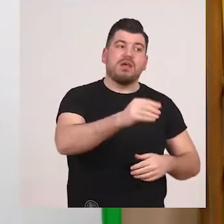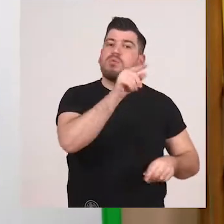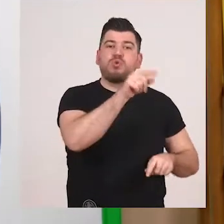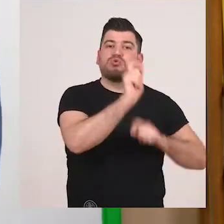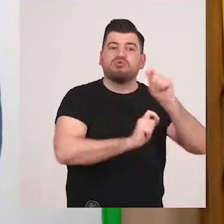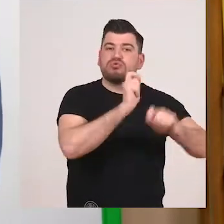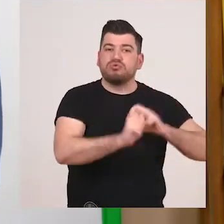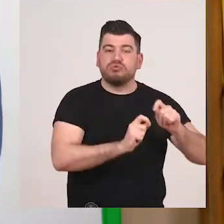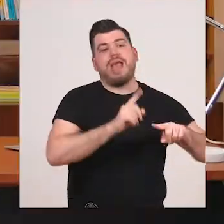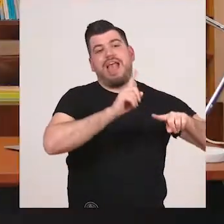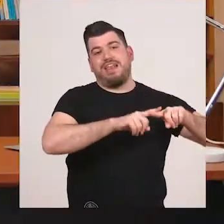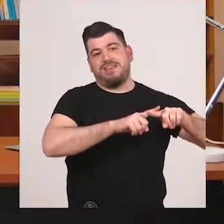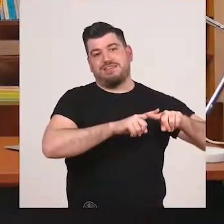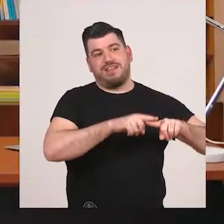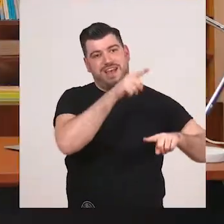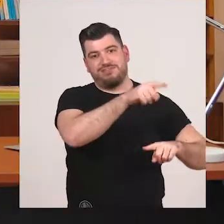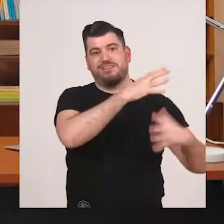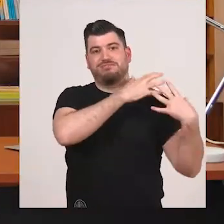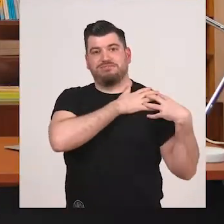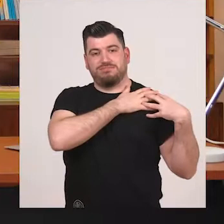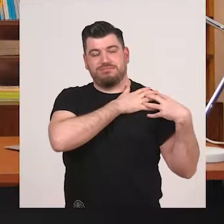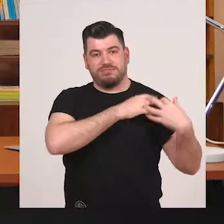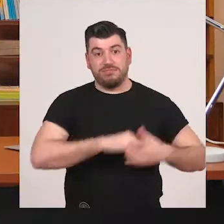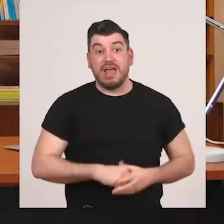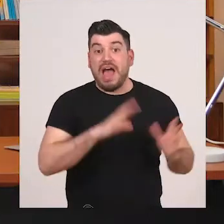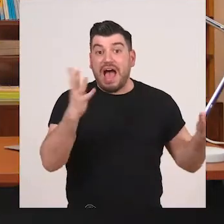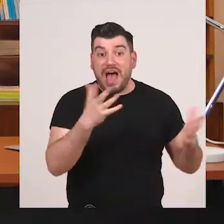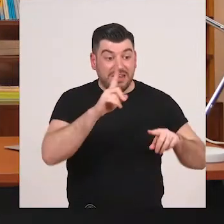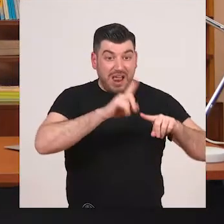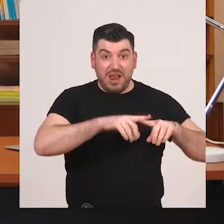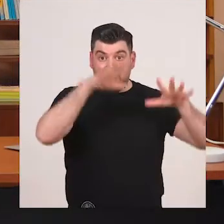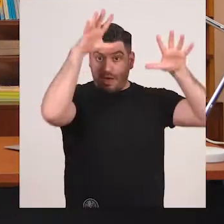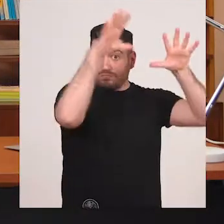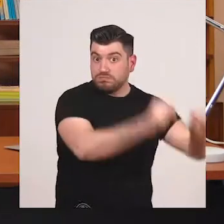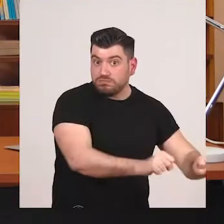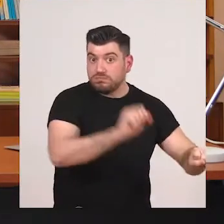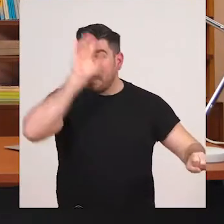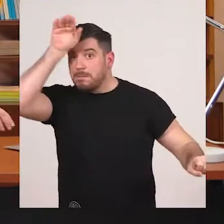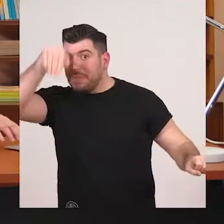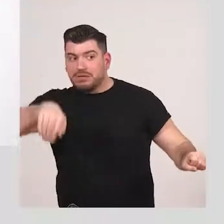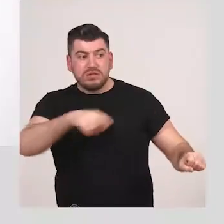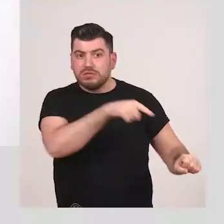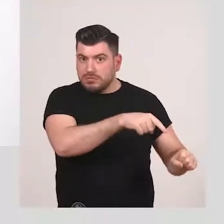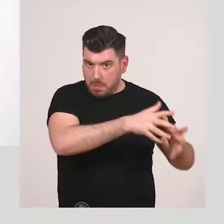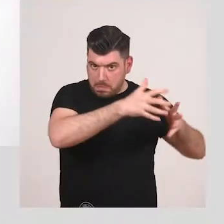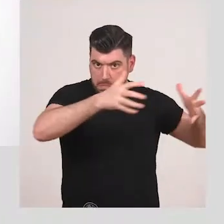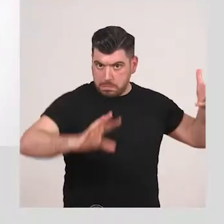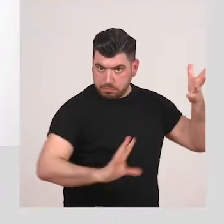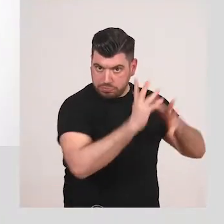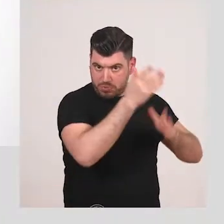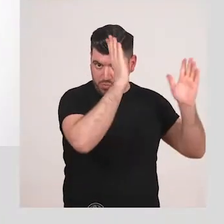Δεν ξέρουμε τι θα είχε συμβεί αν η Ελλάδα τότε είχε κατακτηθεί πλήρως από την Περσία.